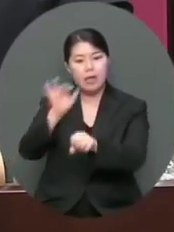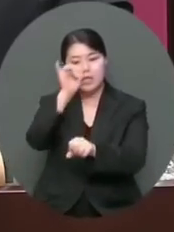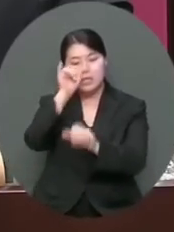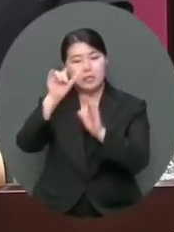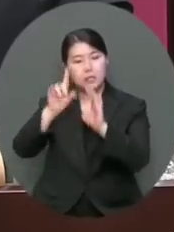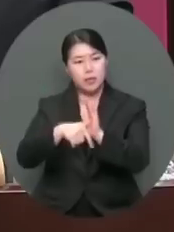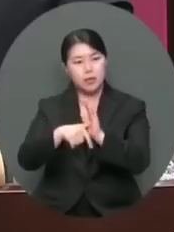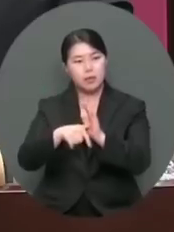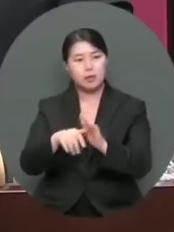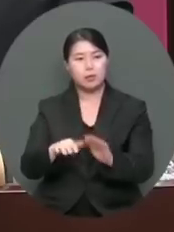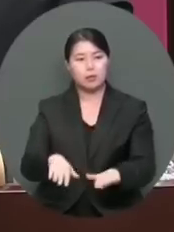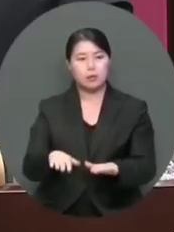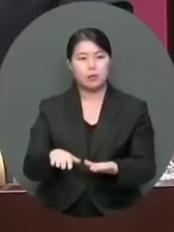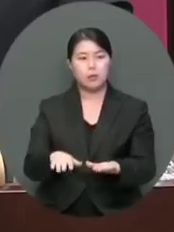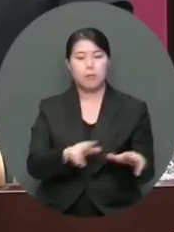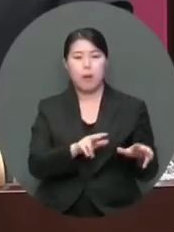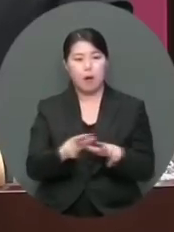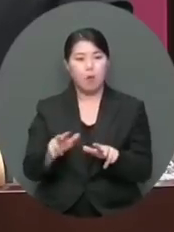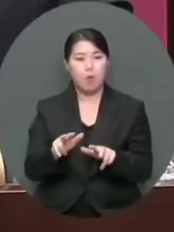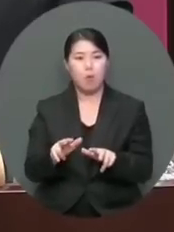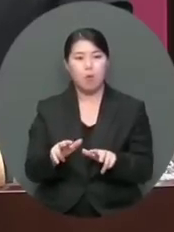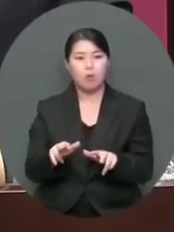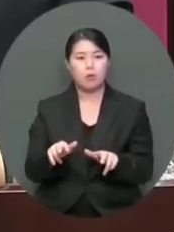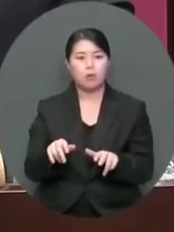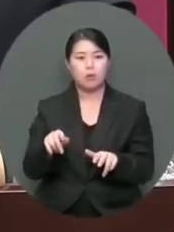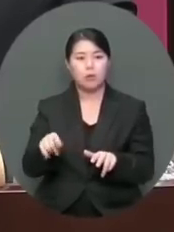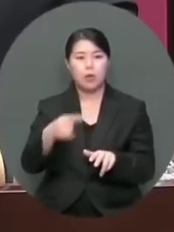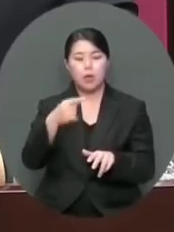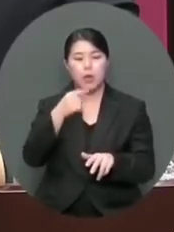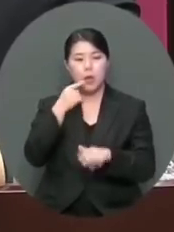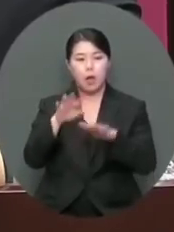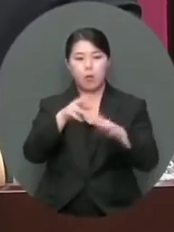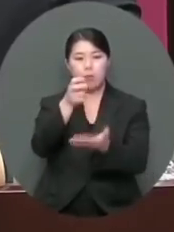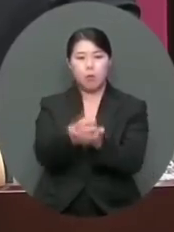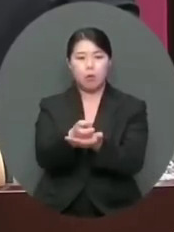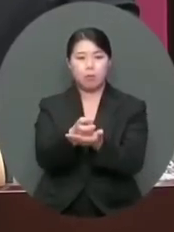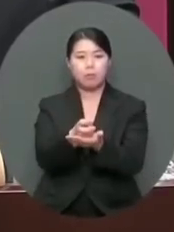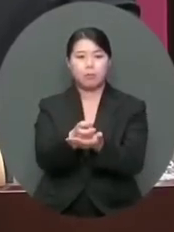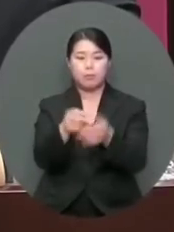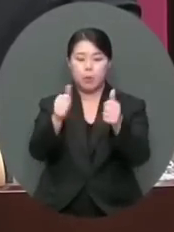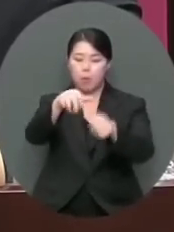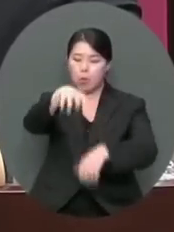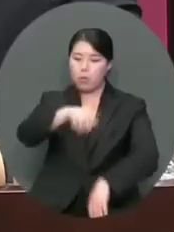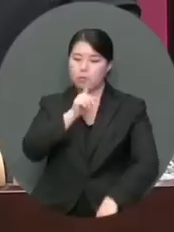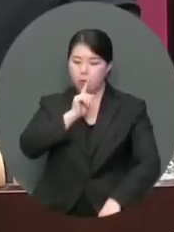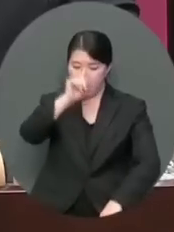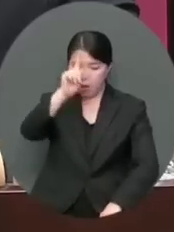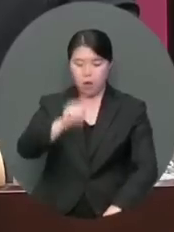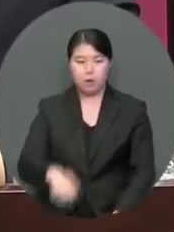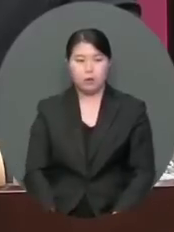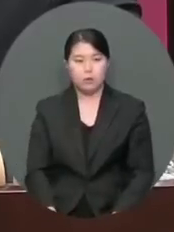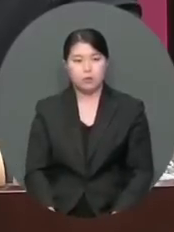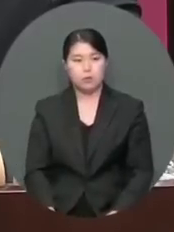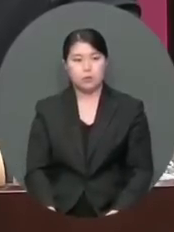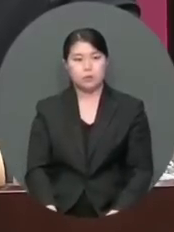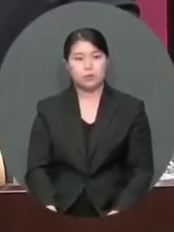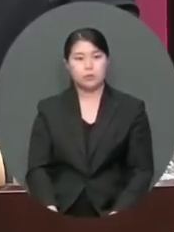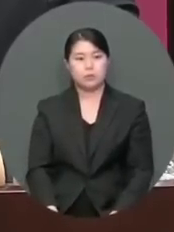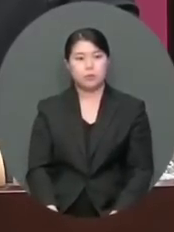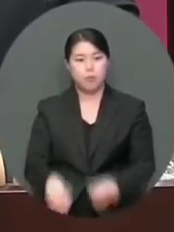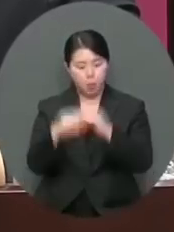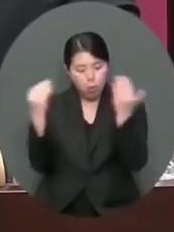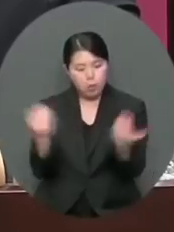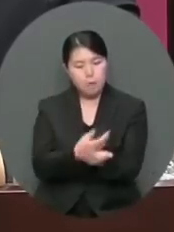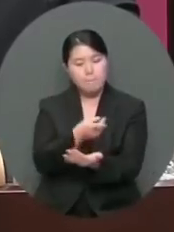한다면 저희는 즉각 해양법 저 재판소에 제소를 해서 필요한 모든